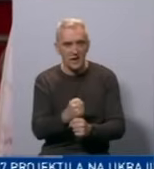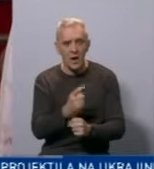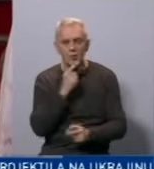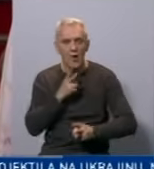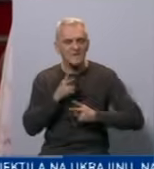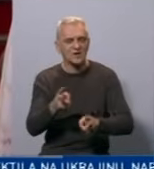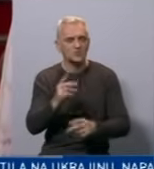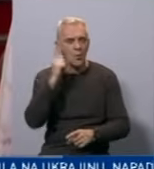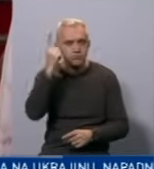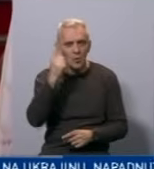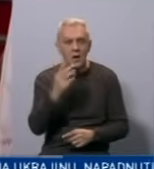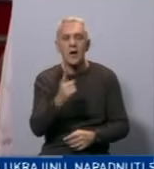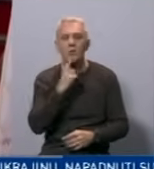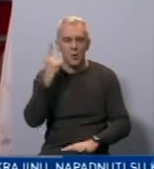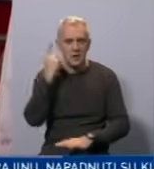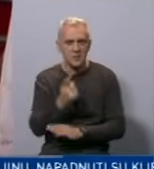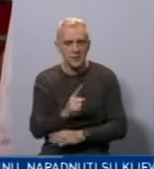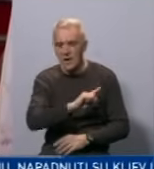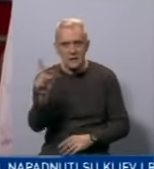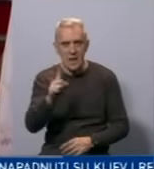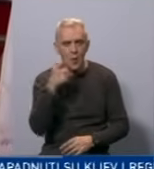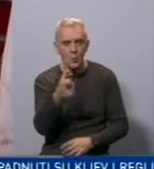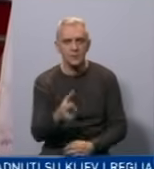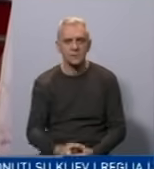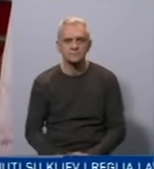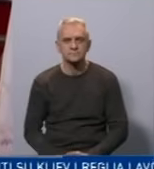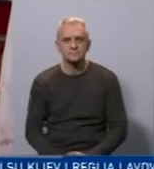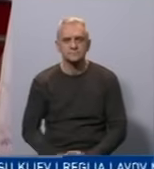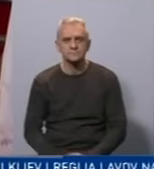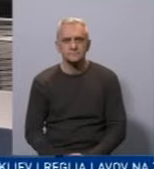vrijeđaju Boga koji je naredio ne ubiji.